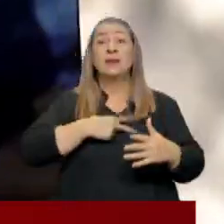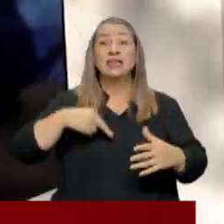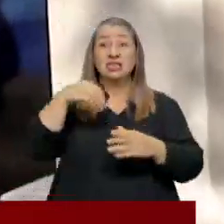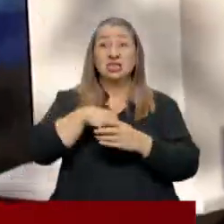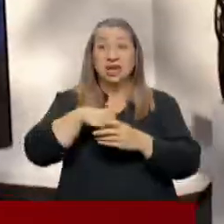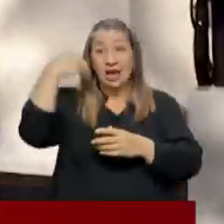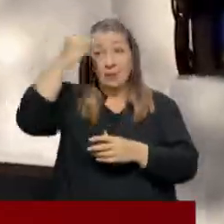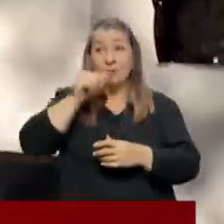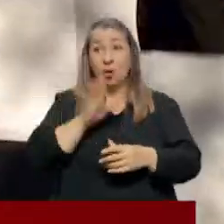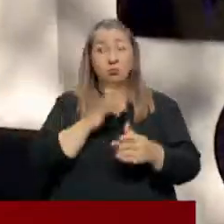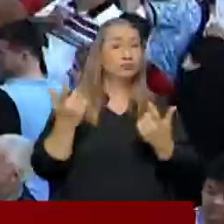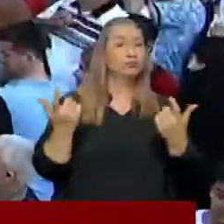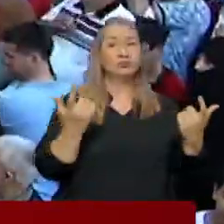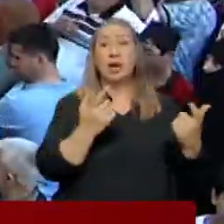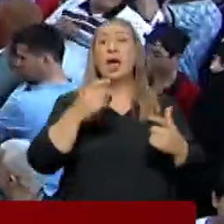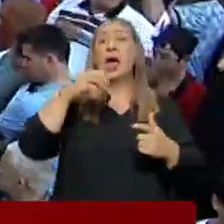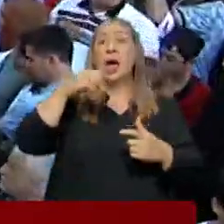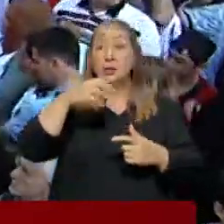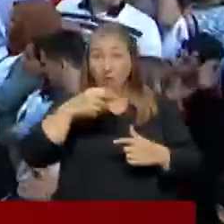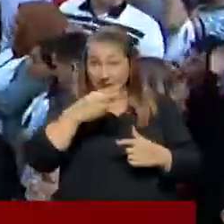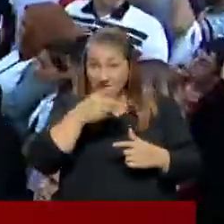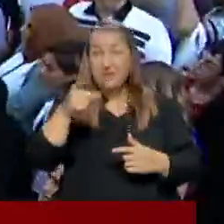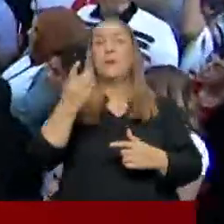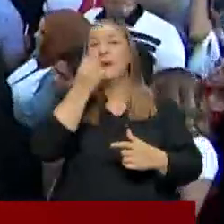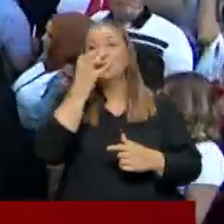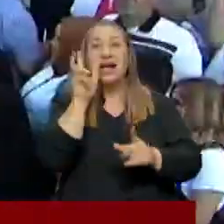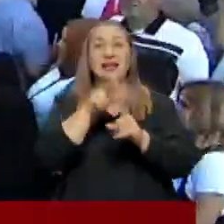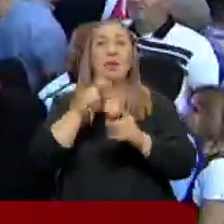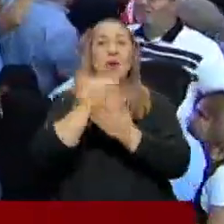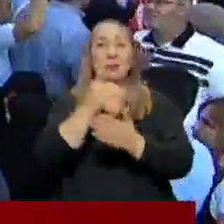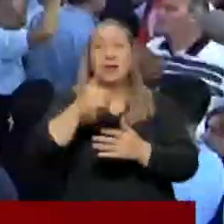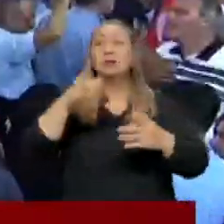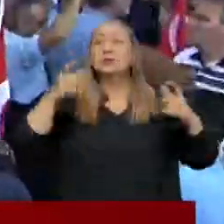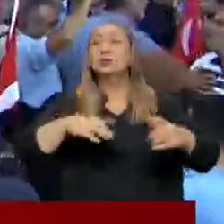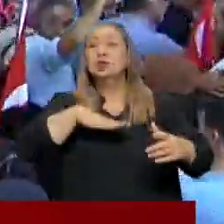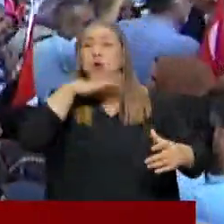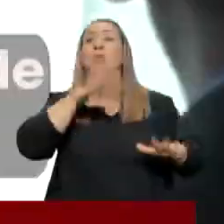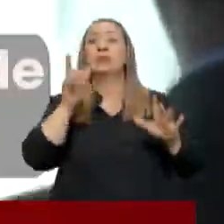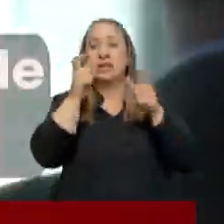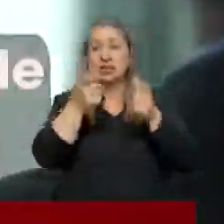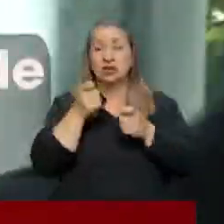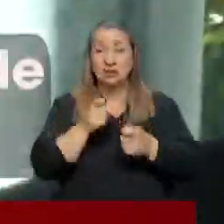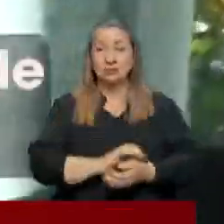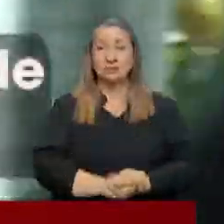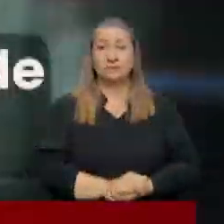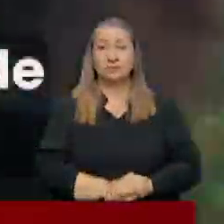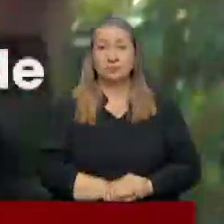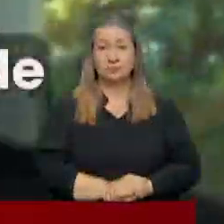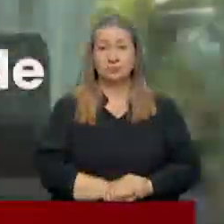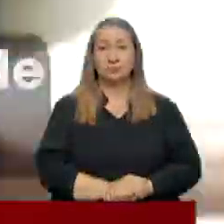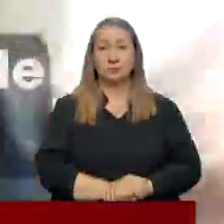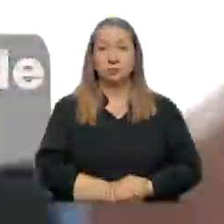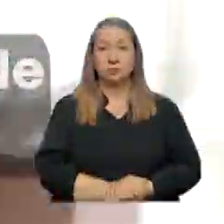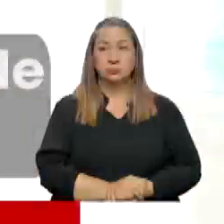Belediyesi içinde Ekrem İmamoğlu perdo anne Bahçeli'nin katıldığı programda Saraçhane meydanında olmamasına dikkat çektik bu savaş